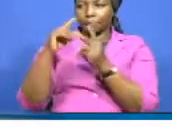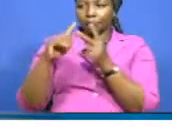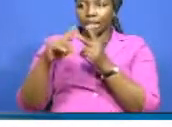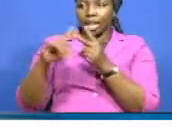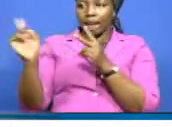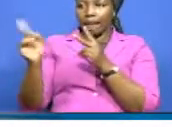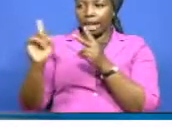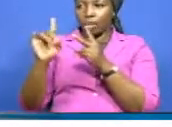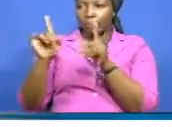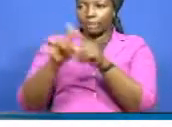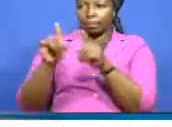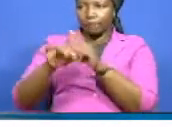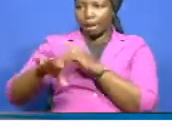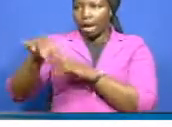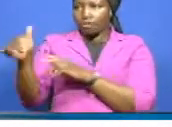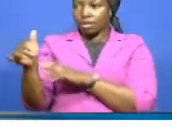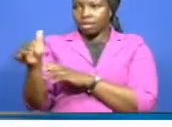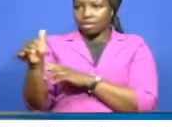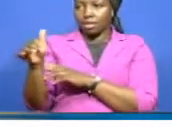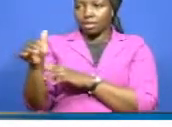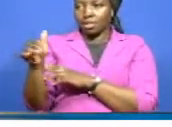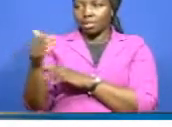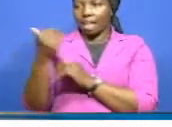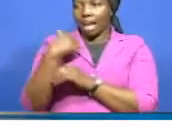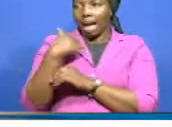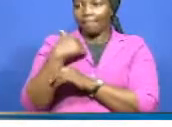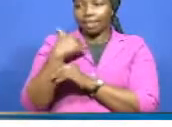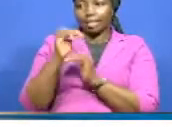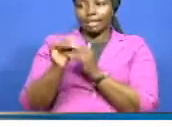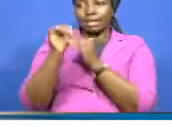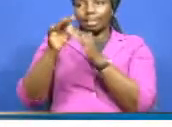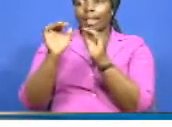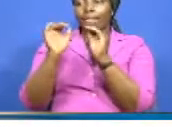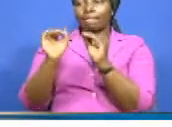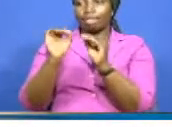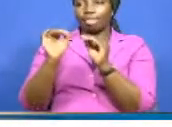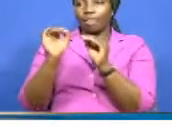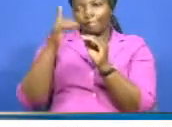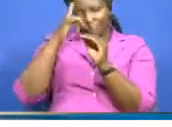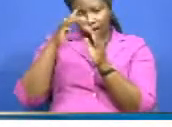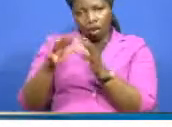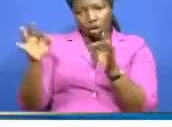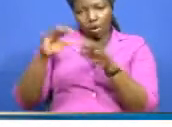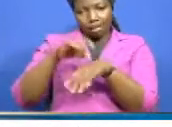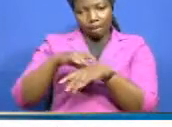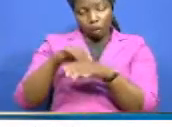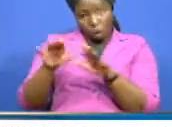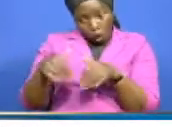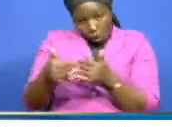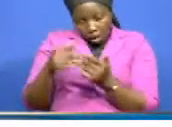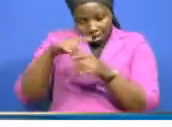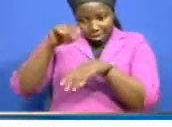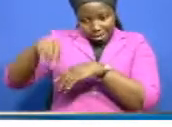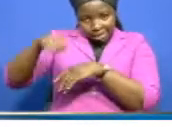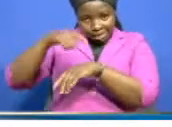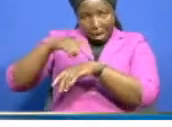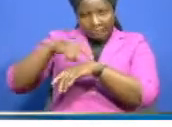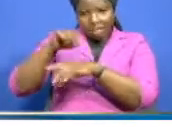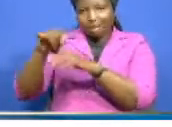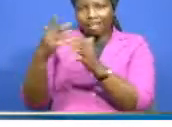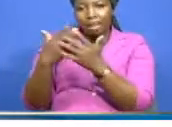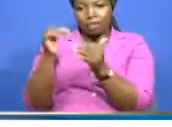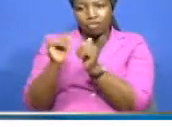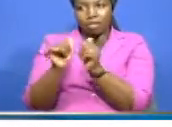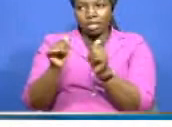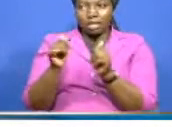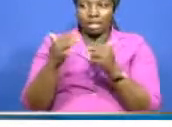kama county, kukosa kiongozi kwa muda huu ni jambo ambalo halifai liangaliwe